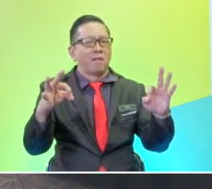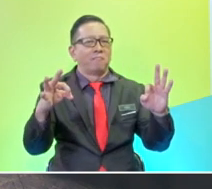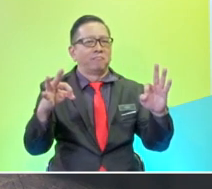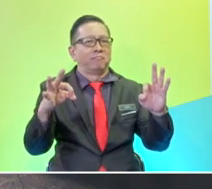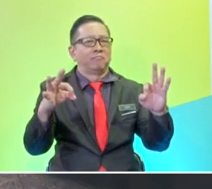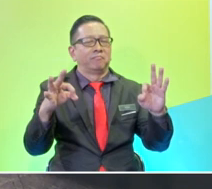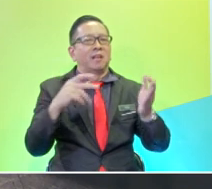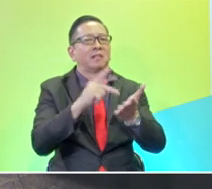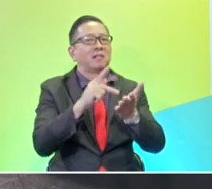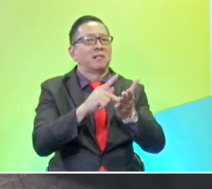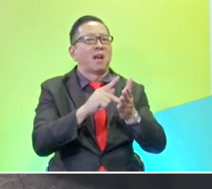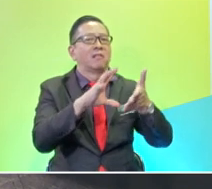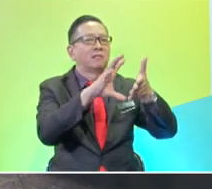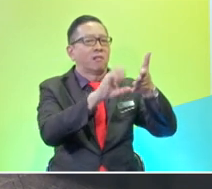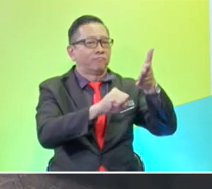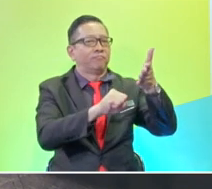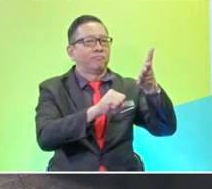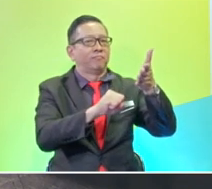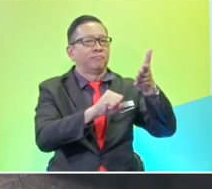tolak Oke Baik